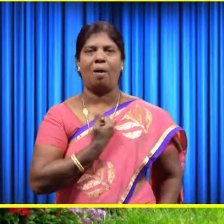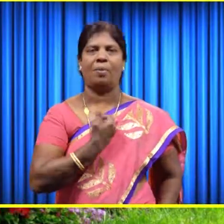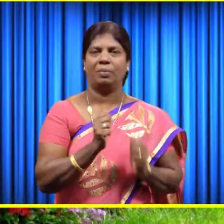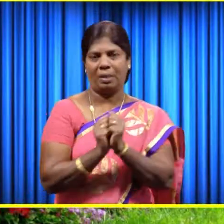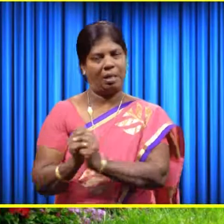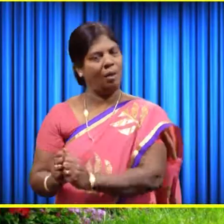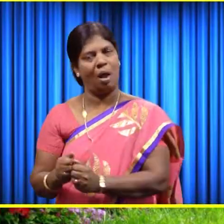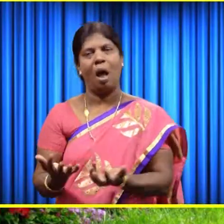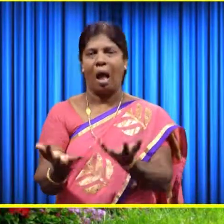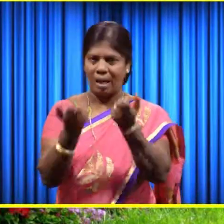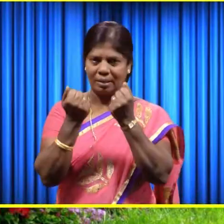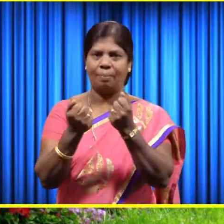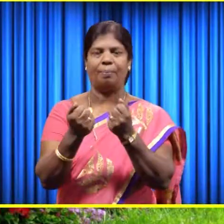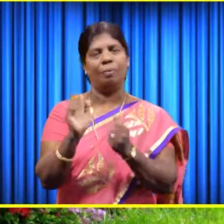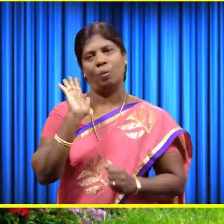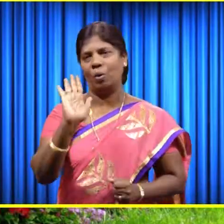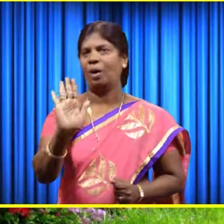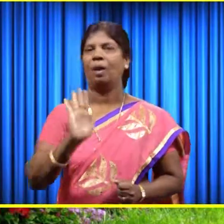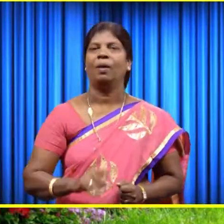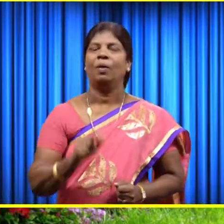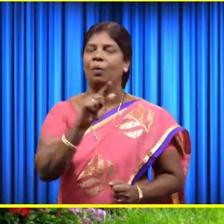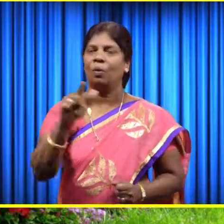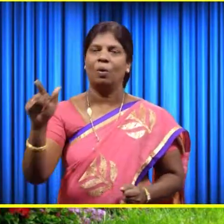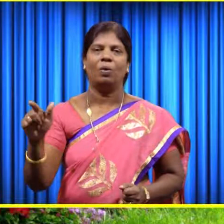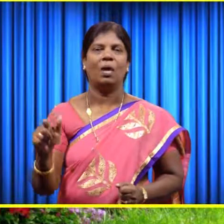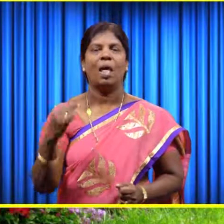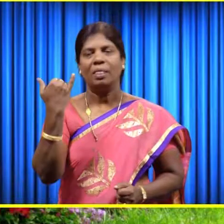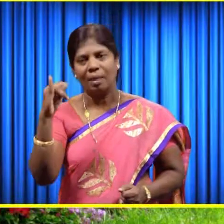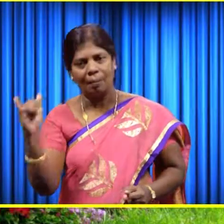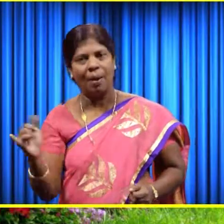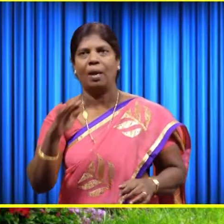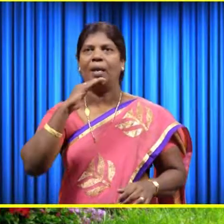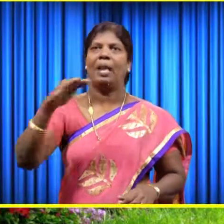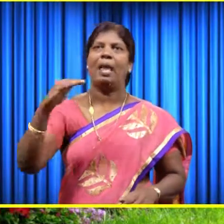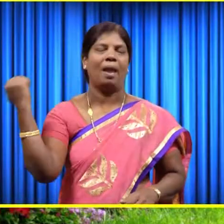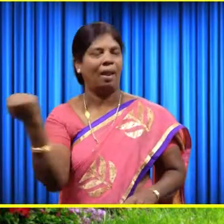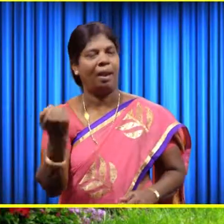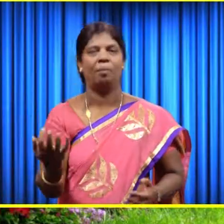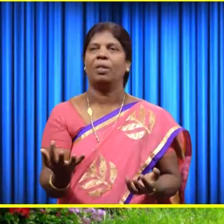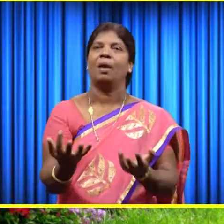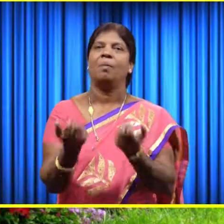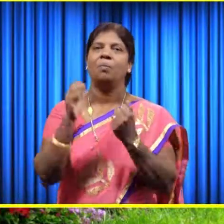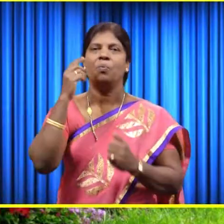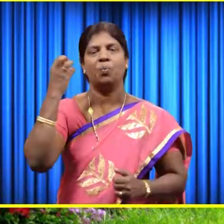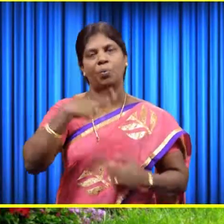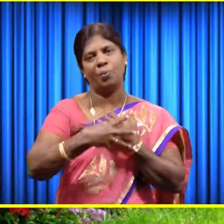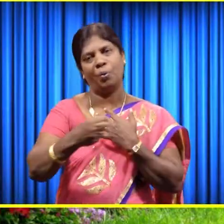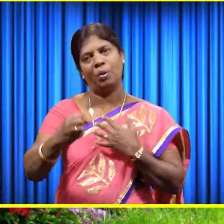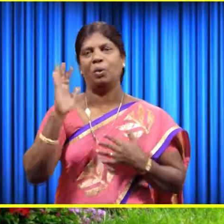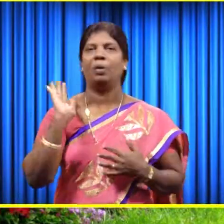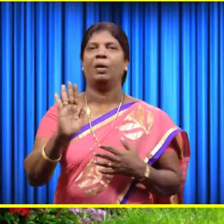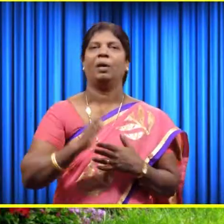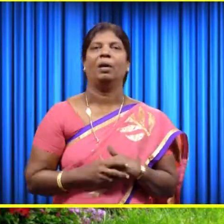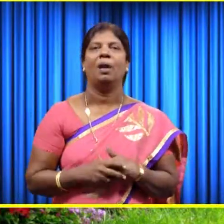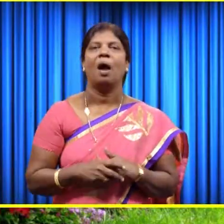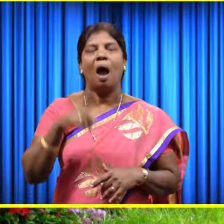உணர்வீர்களா? ஒத்துக்கொள்வீர்களா? உங்களுடைய அவல நிலையை நீங்கள் புரிந்து கொள்வீர்களா? பரிதாப நிலையை நீங்கள் புரிந்து